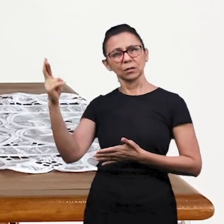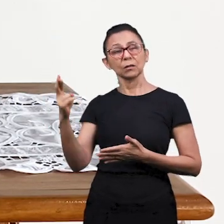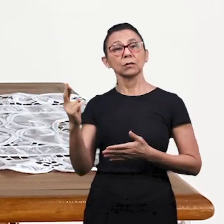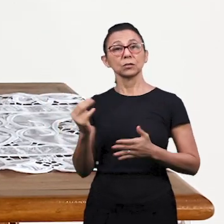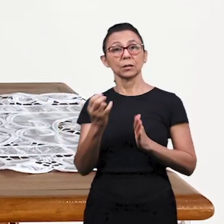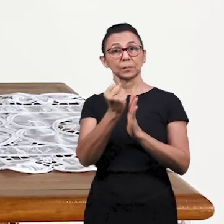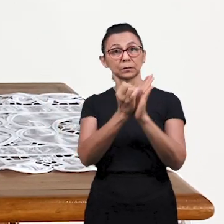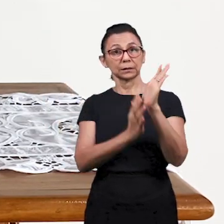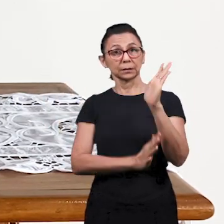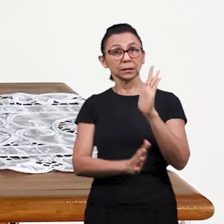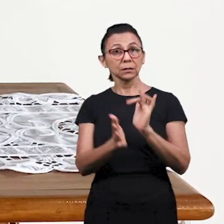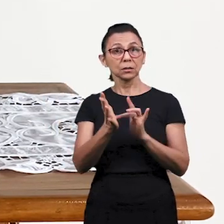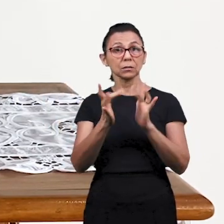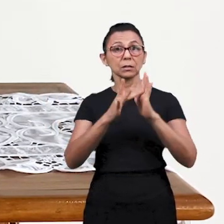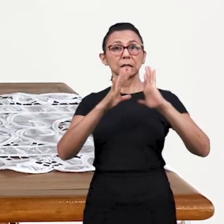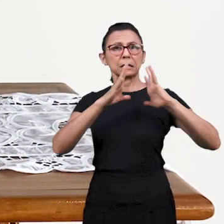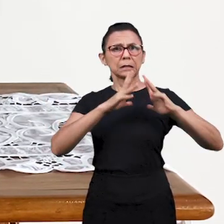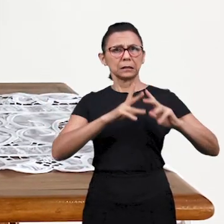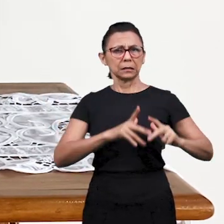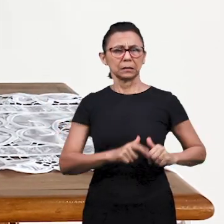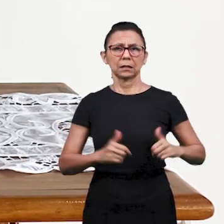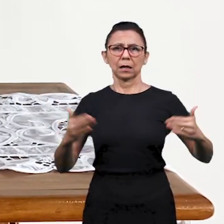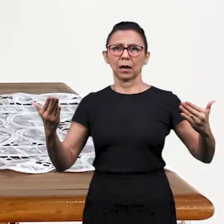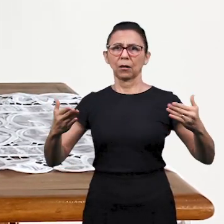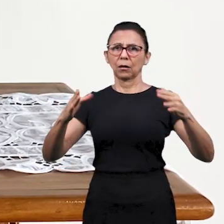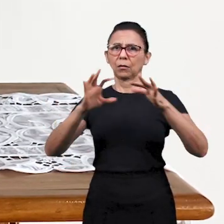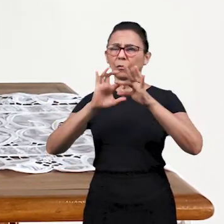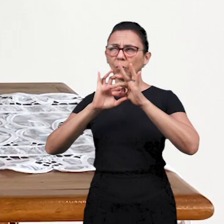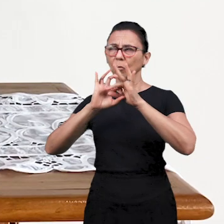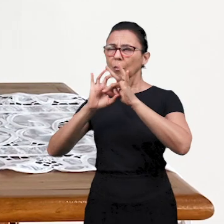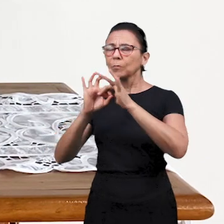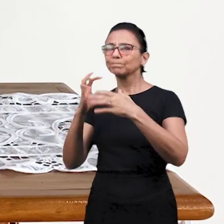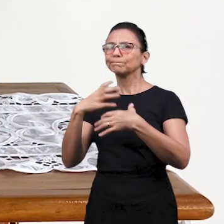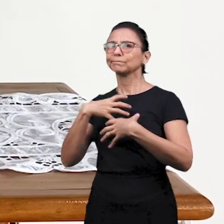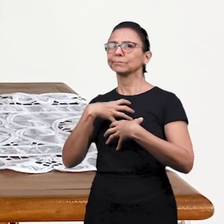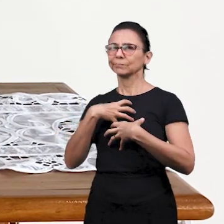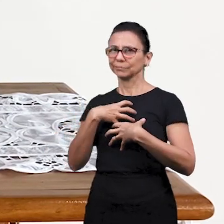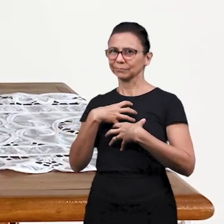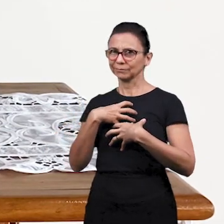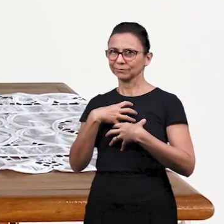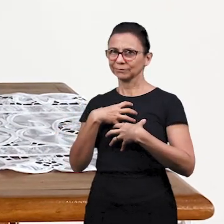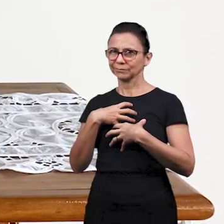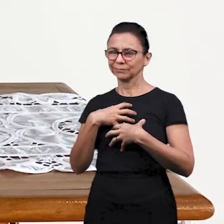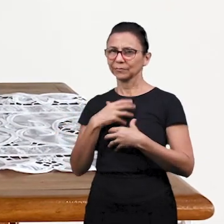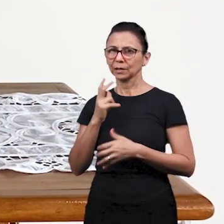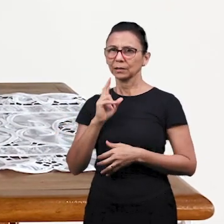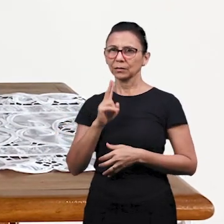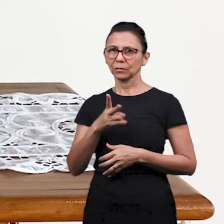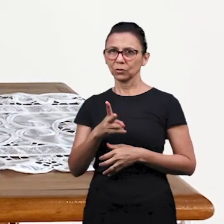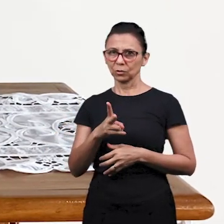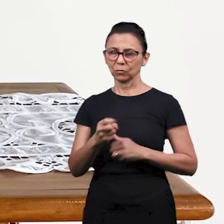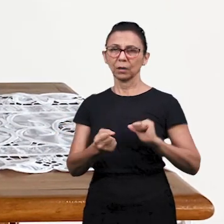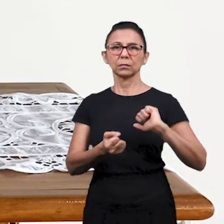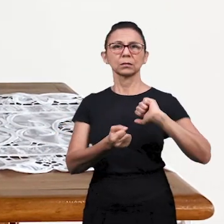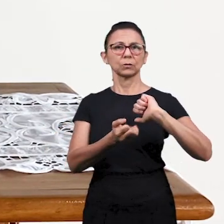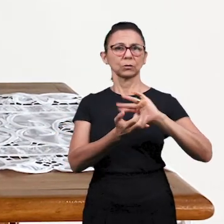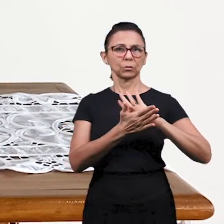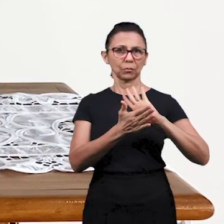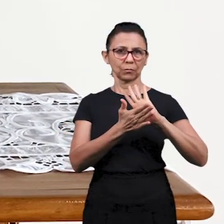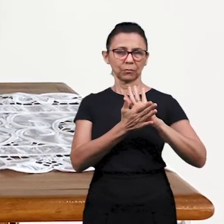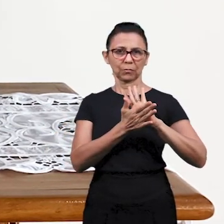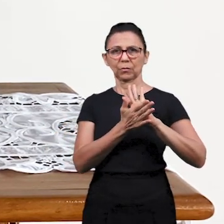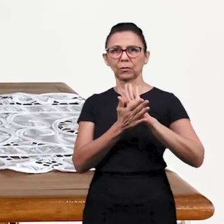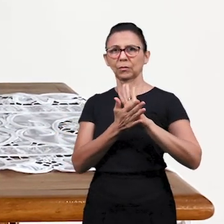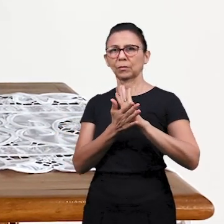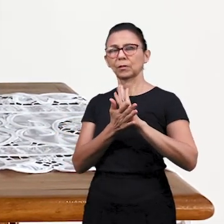и искупленные, омытые кровью Иисуса, мы уже имеем общение с Ним. И давайте в этот момент споем